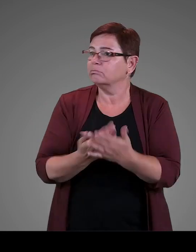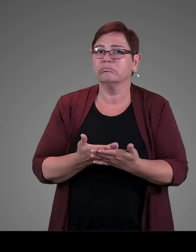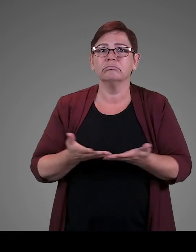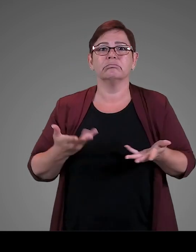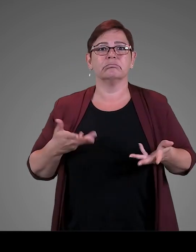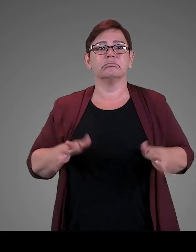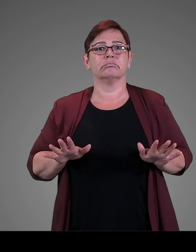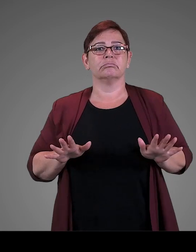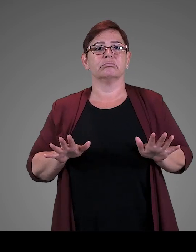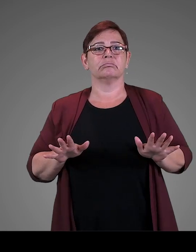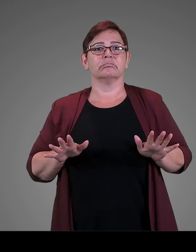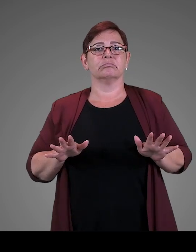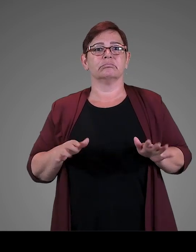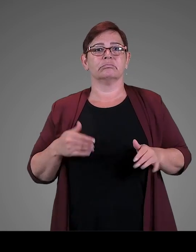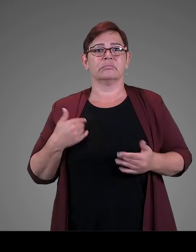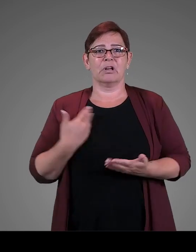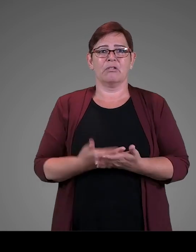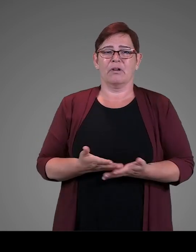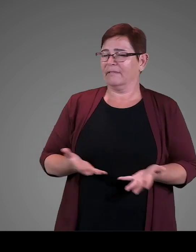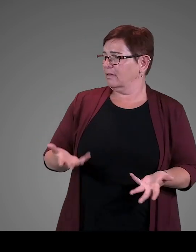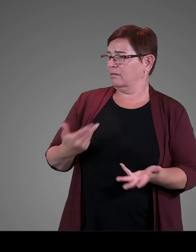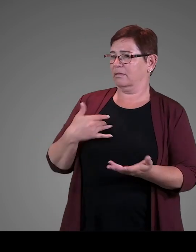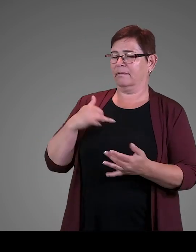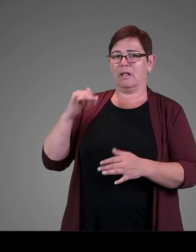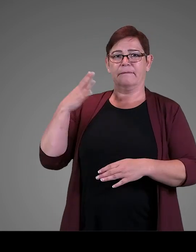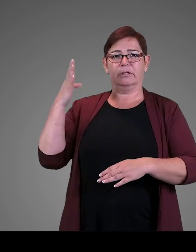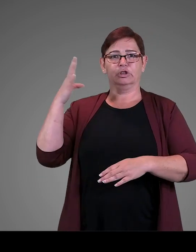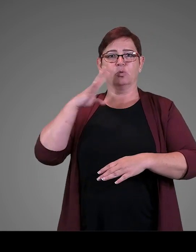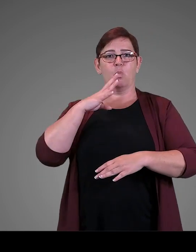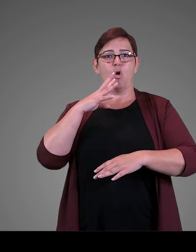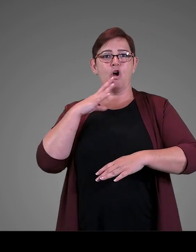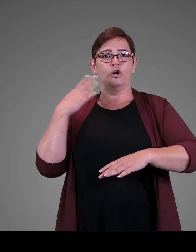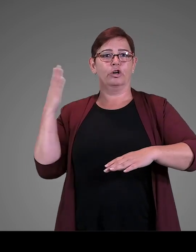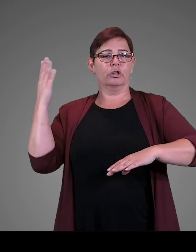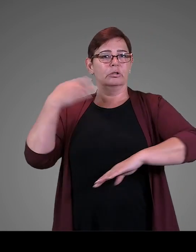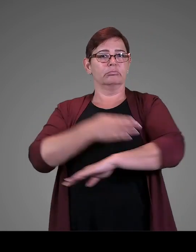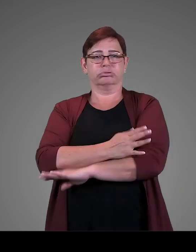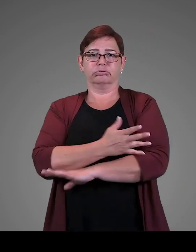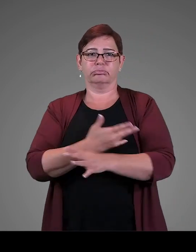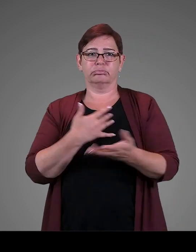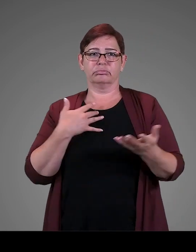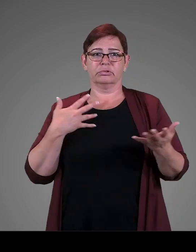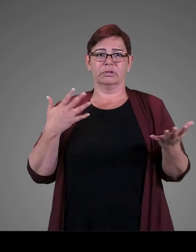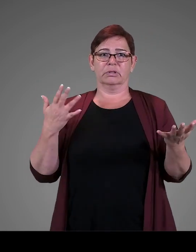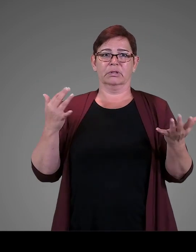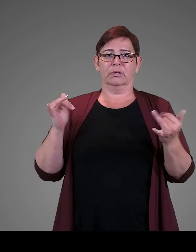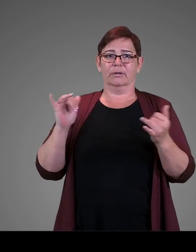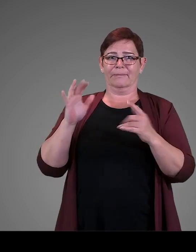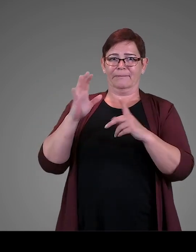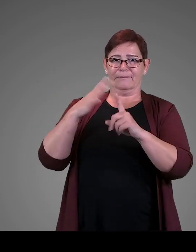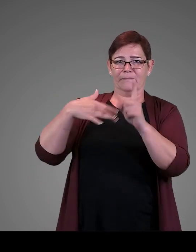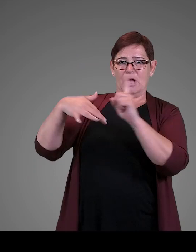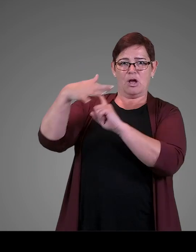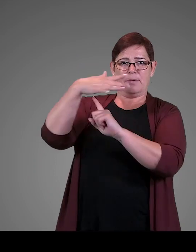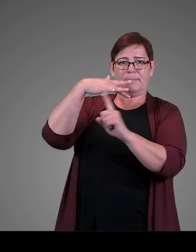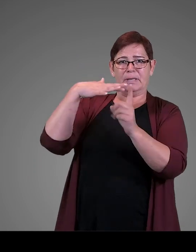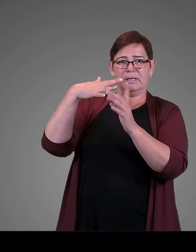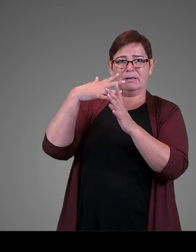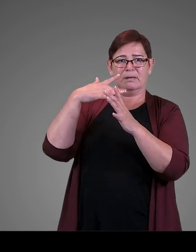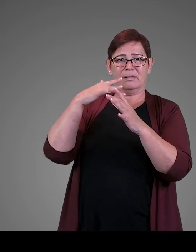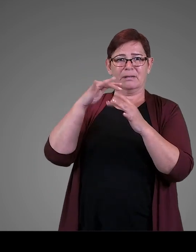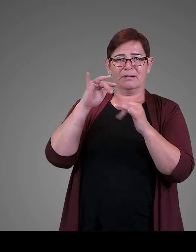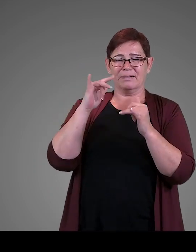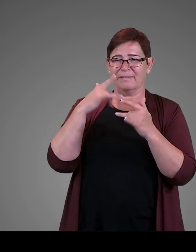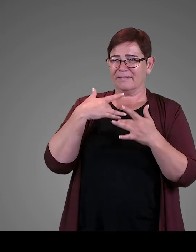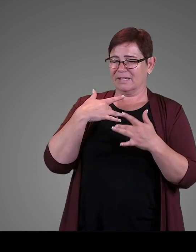c'était... je suis comme arrivée là, puis je me suis sentie comme un poisson dans l'eau, dans le sens où je sentais qu'il y avait